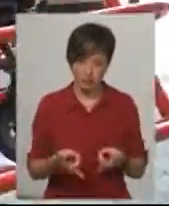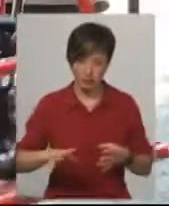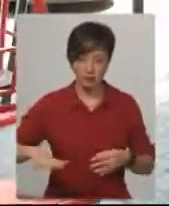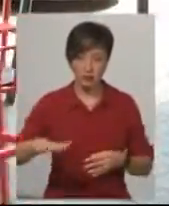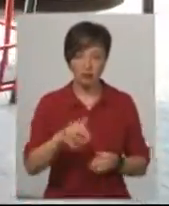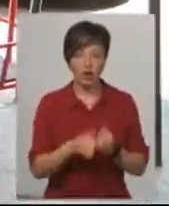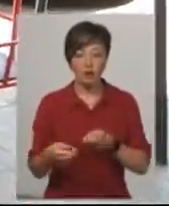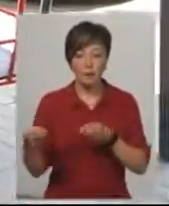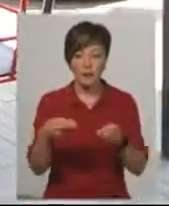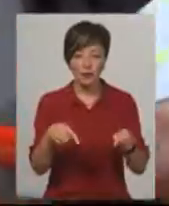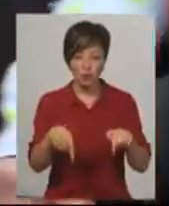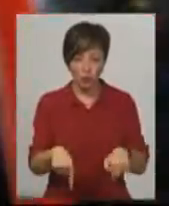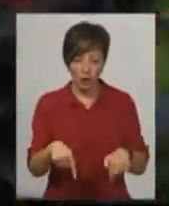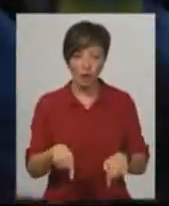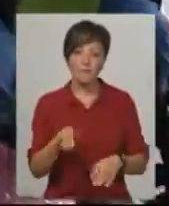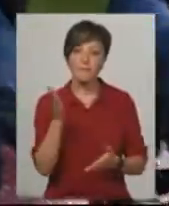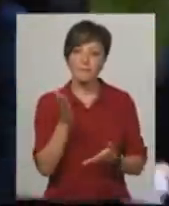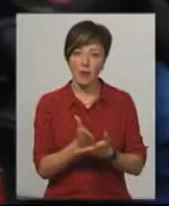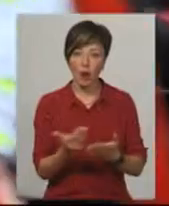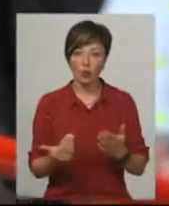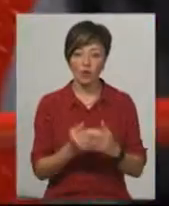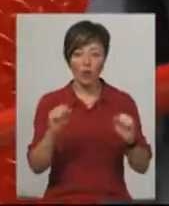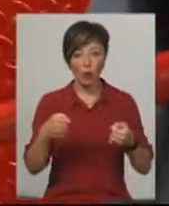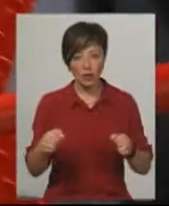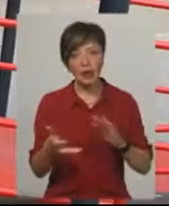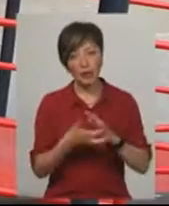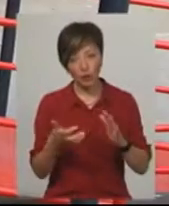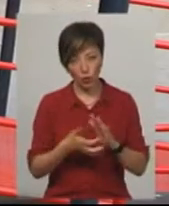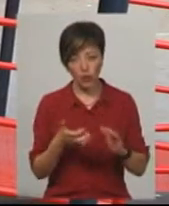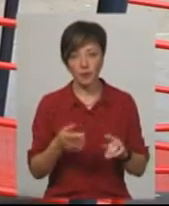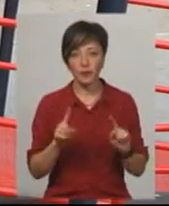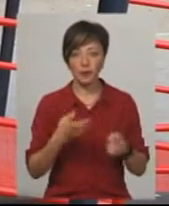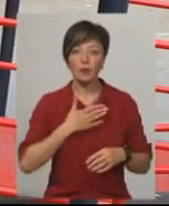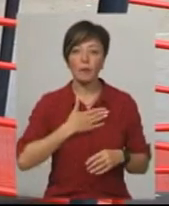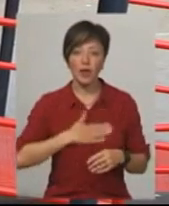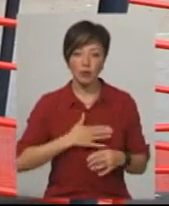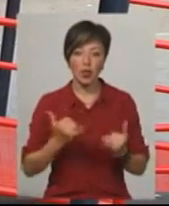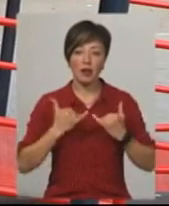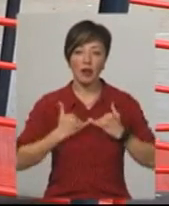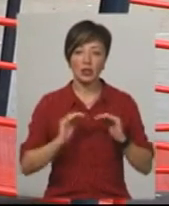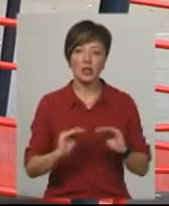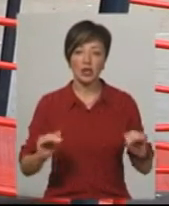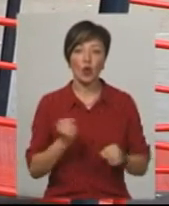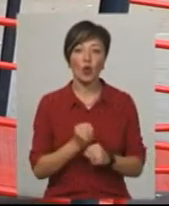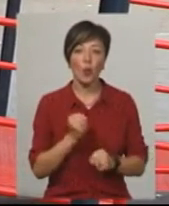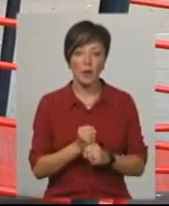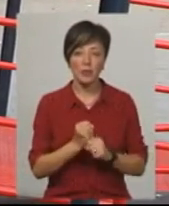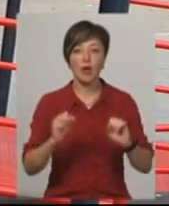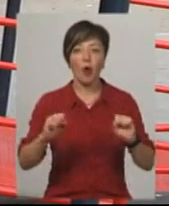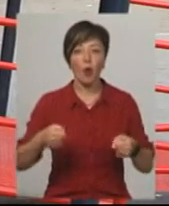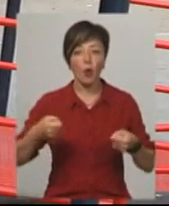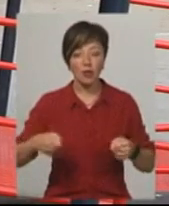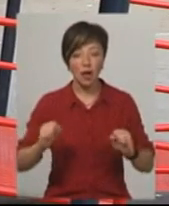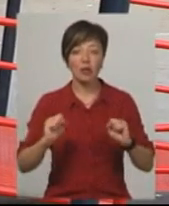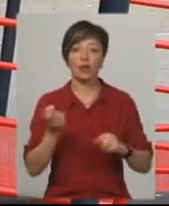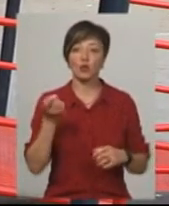часто приїздять сюди. Додає, мають нові гойдалки і недоліки. Нам дуже приємно, що для наших дітей робляться гойдалки,